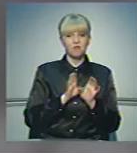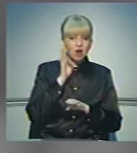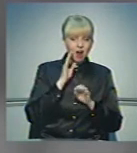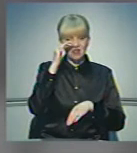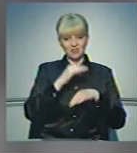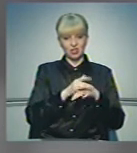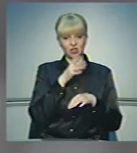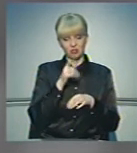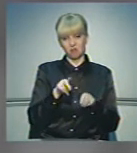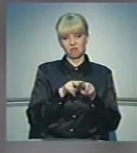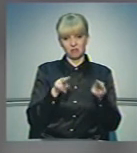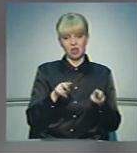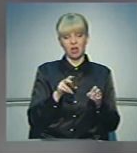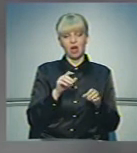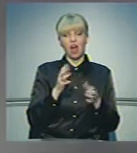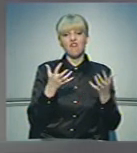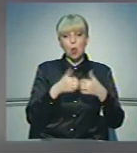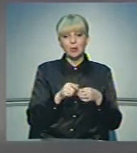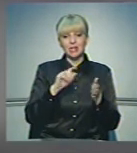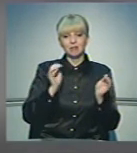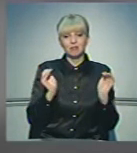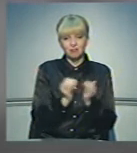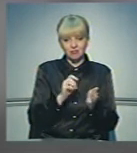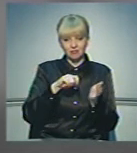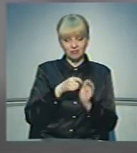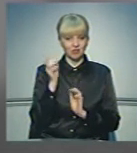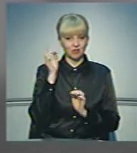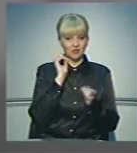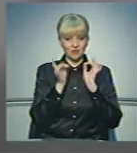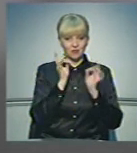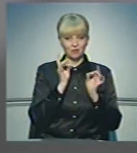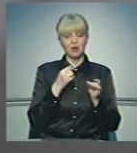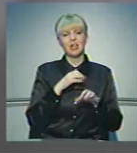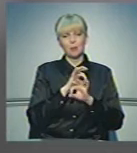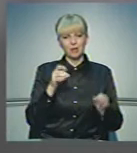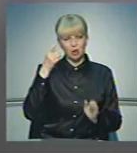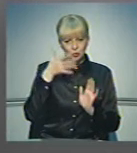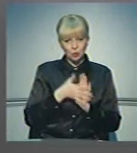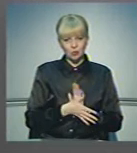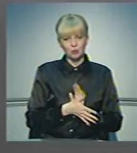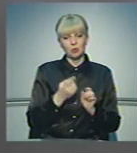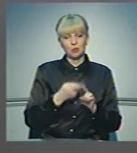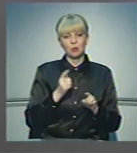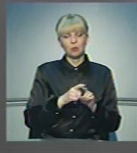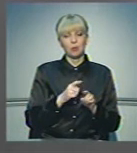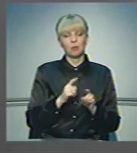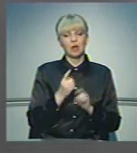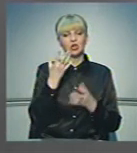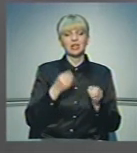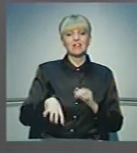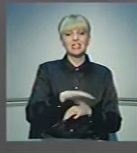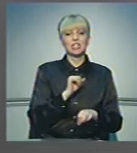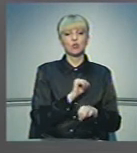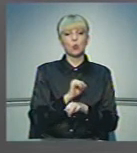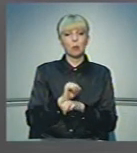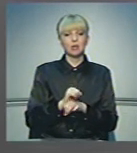вечірній час вона автоматично скручується. Але я прекрасно розумію, що апаратура може дати десь збій. Тому з першого дня на всіх зупинках